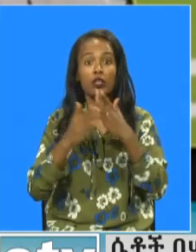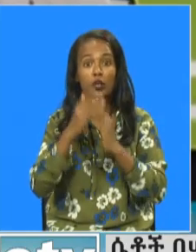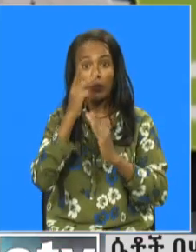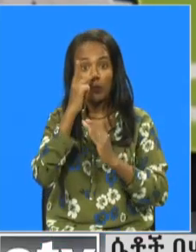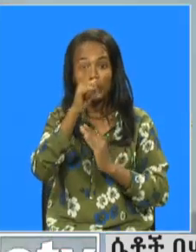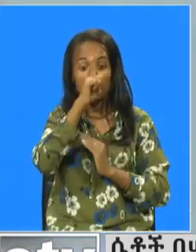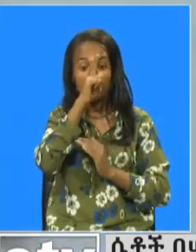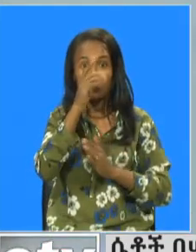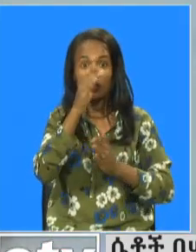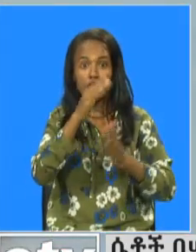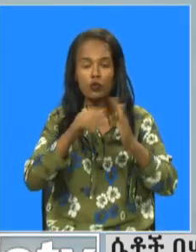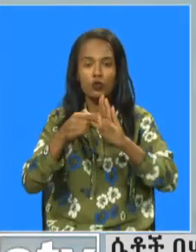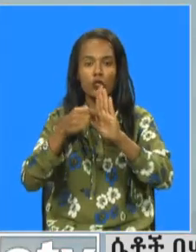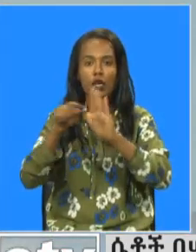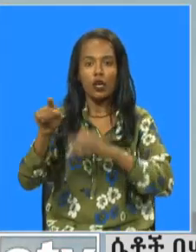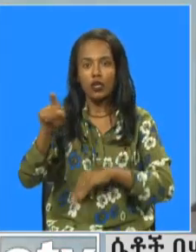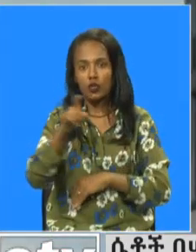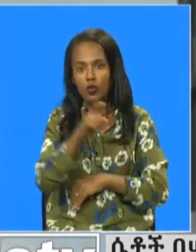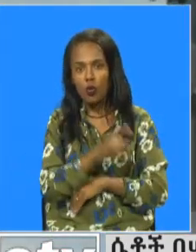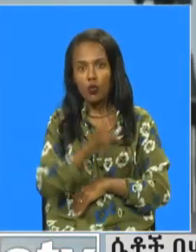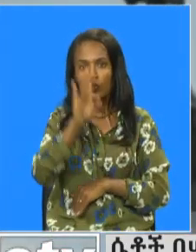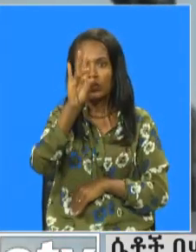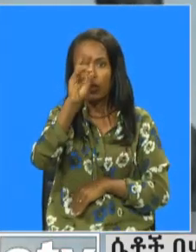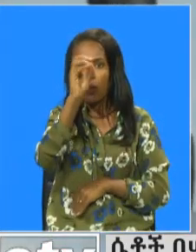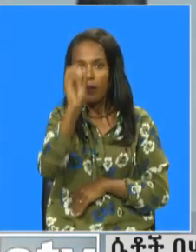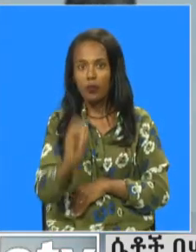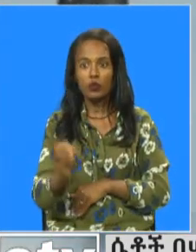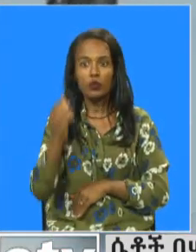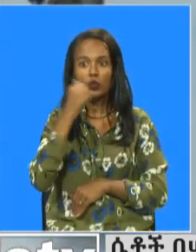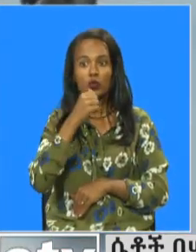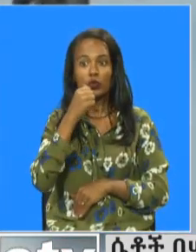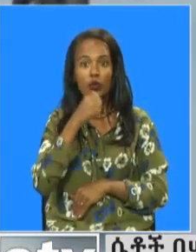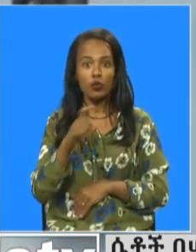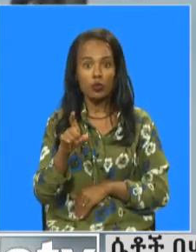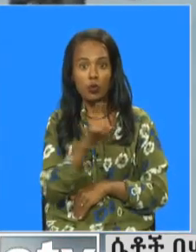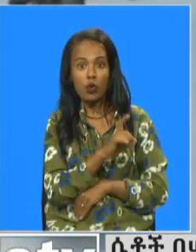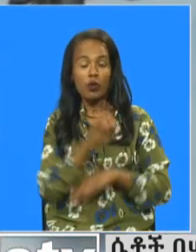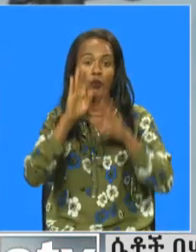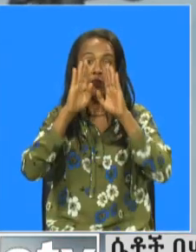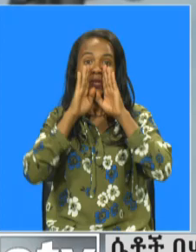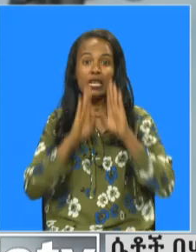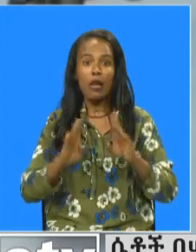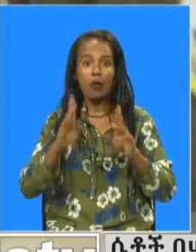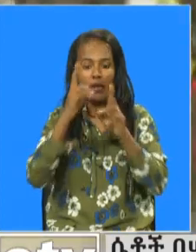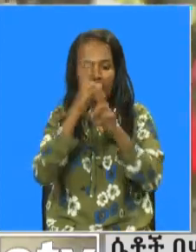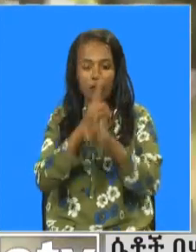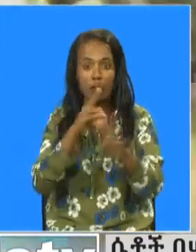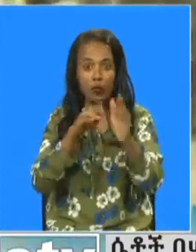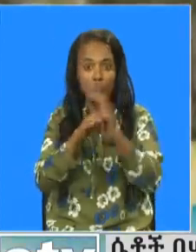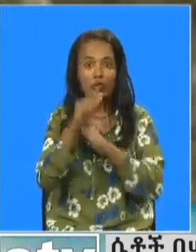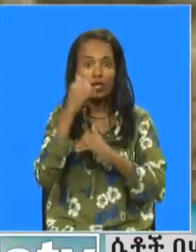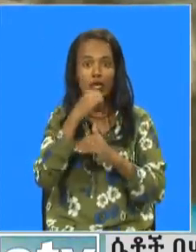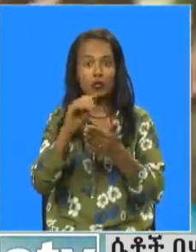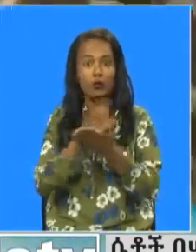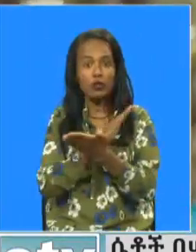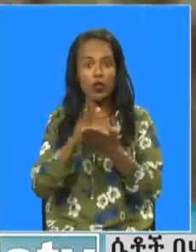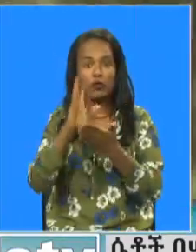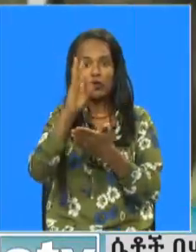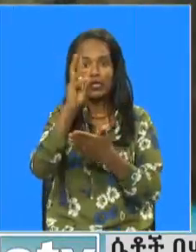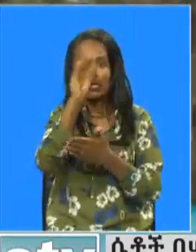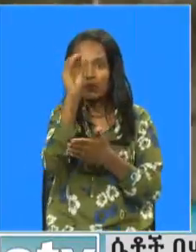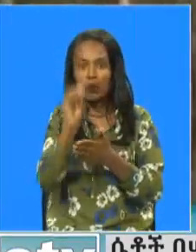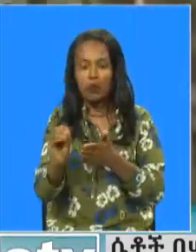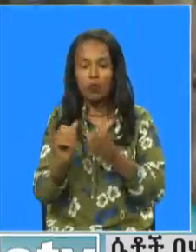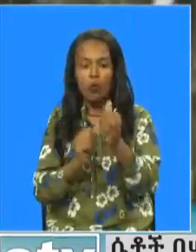በሚታዩት የጸጥታ ችግሮች ተጋላጭ ከሆኑት 70% ሴቶች ቢሆኑም በሰላም ማስከበሩ ሚና ውስጥ ግን የሴቶች ተሳትፎ